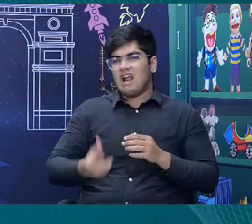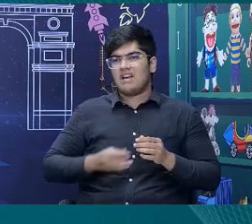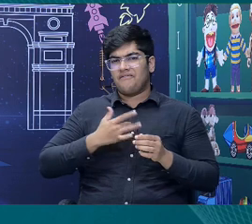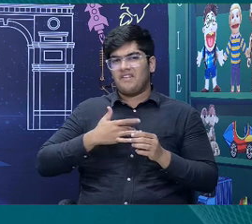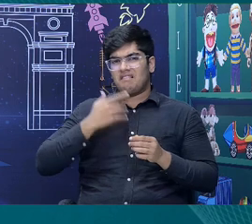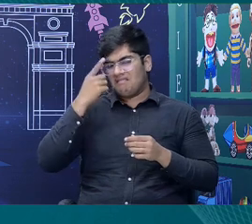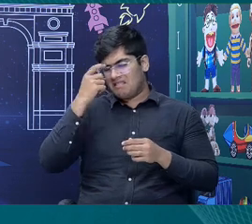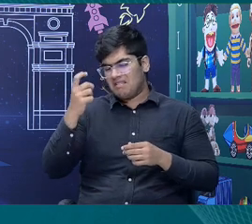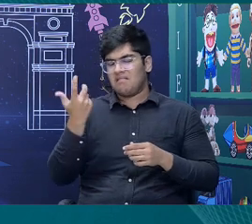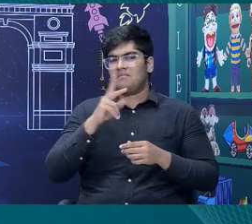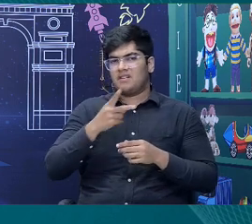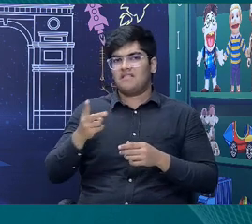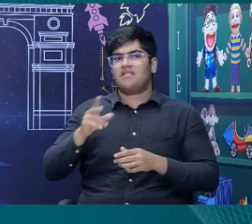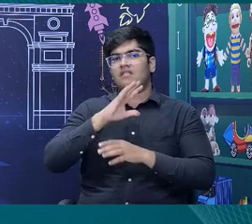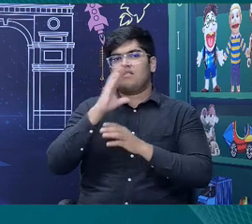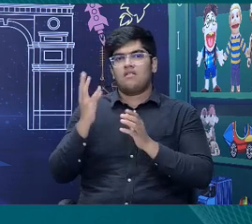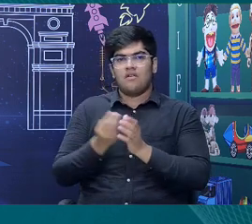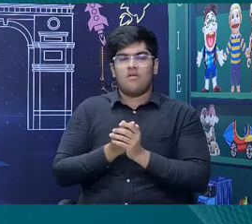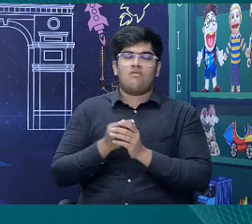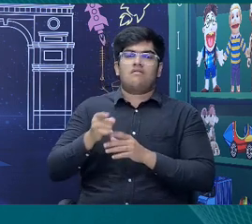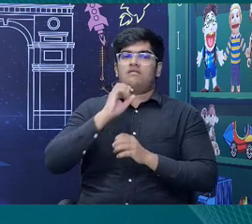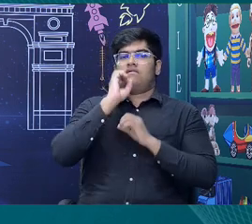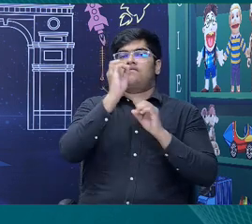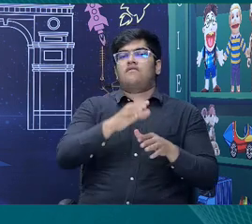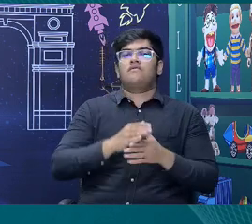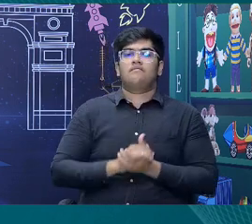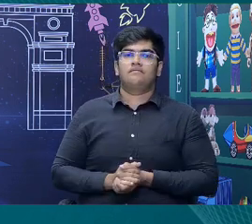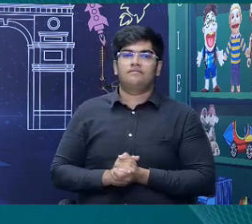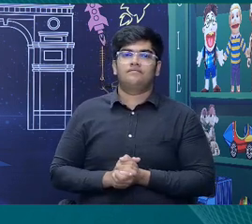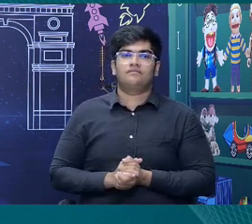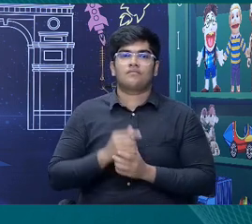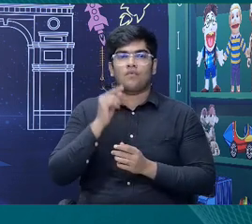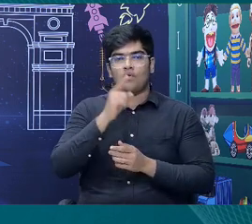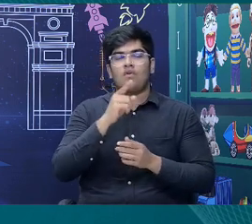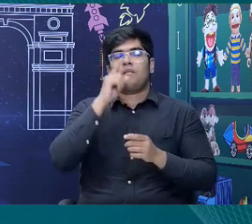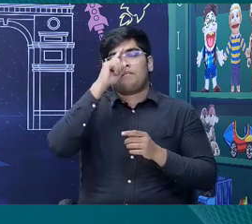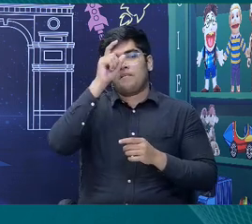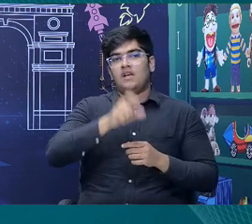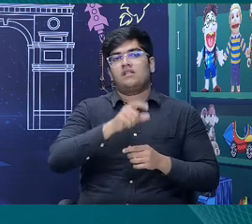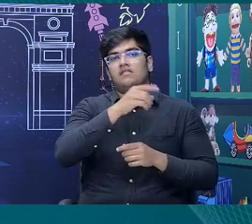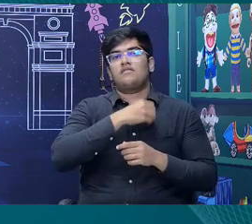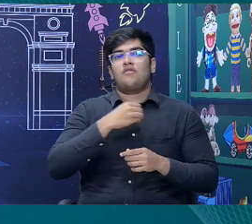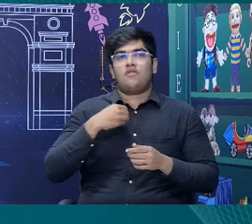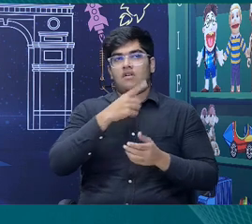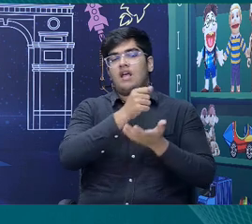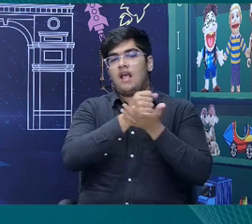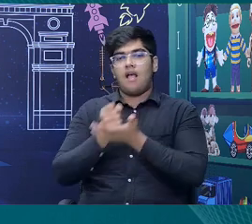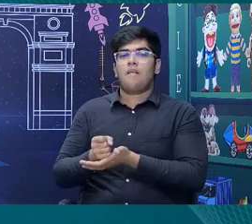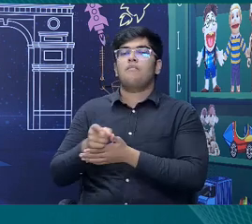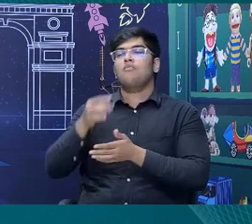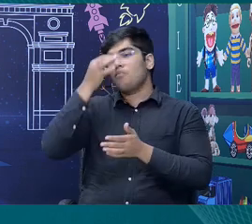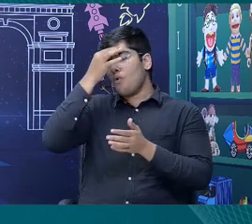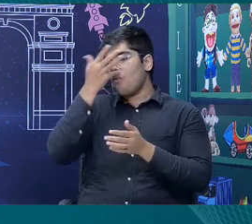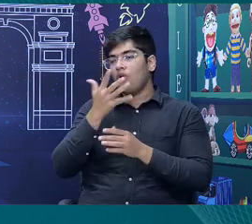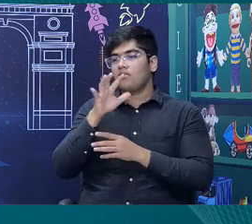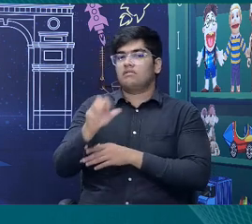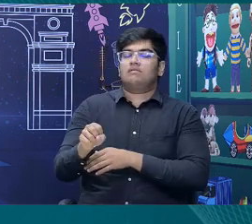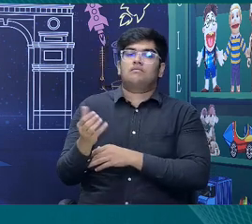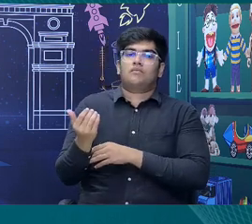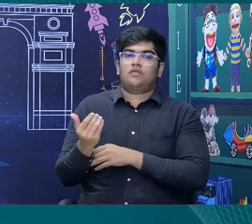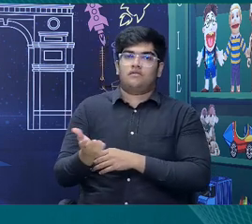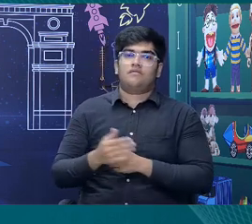हैं उनके बारे में डिस्कशंस करके थेरेपिस्ट हेल्प करता है कि उनका जो इशू है वह क्या है बिहेवियर में हम जो